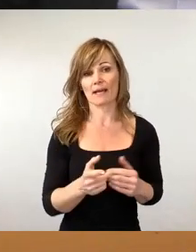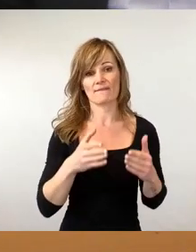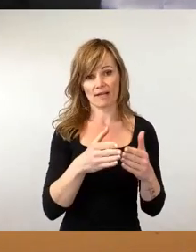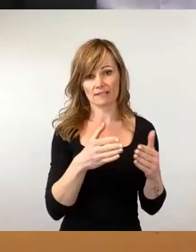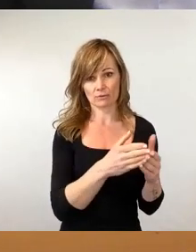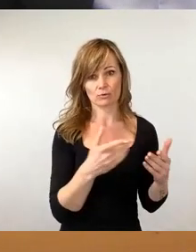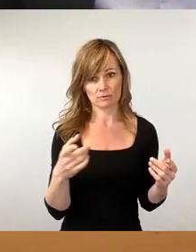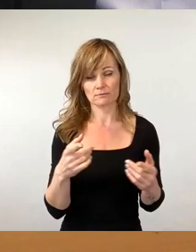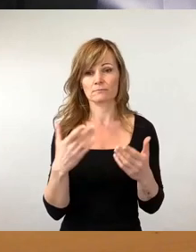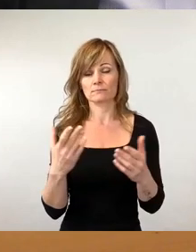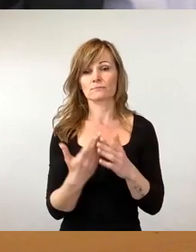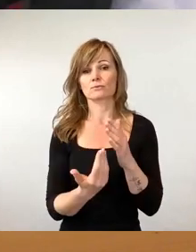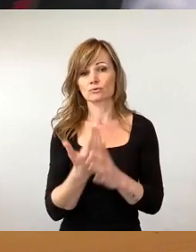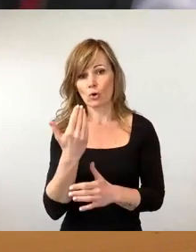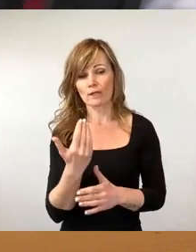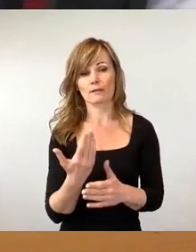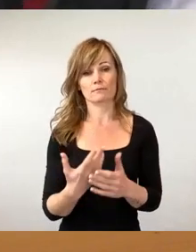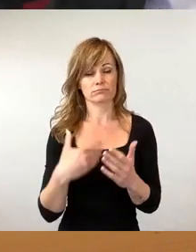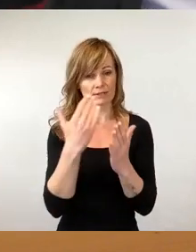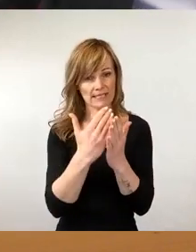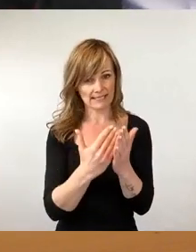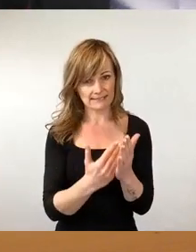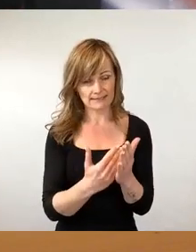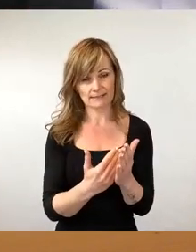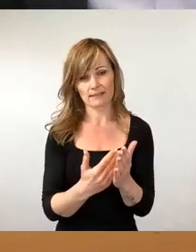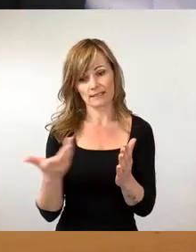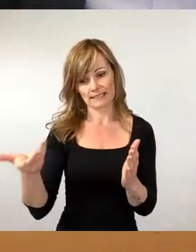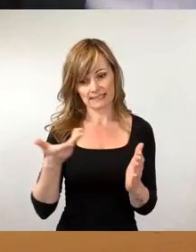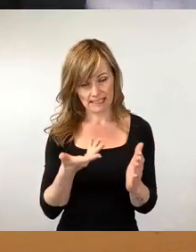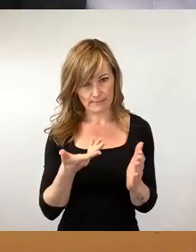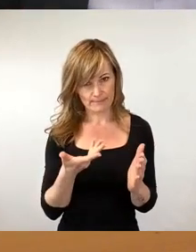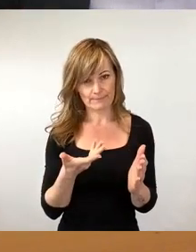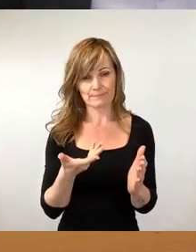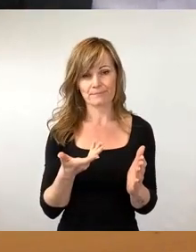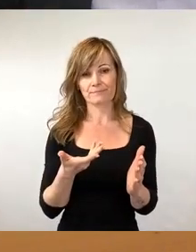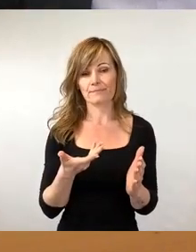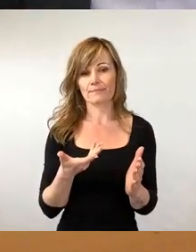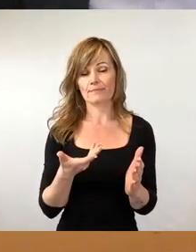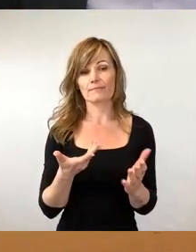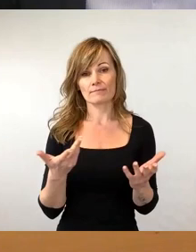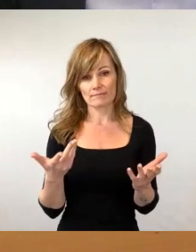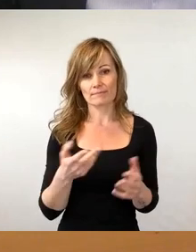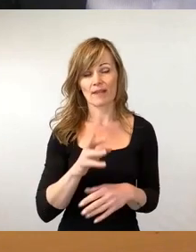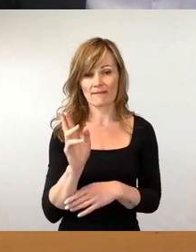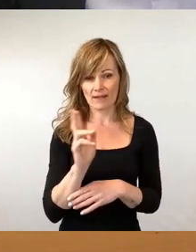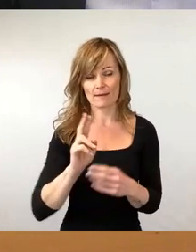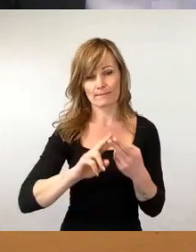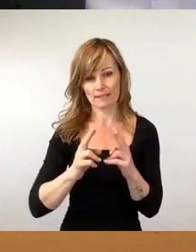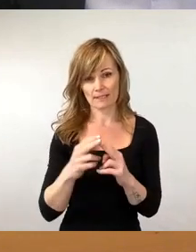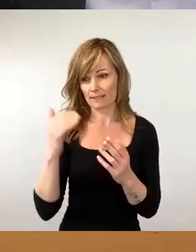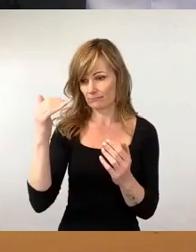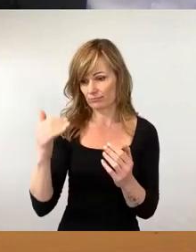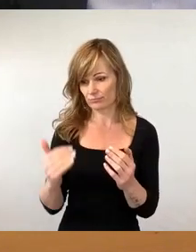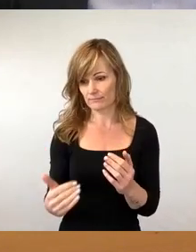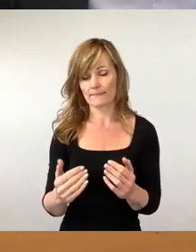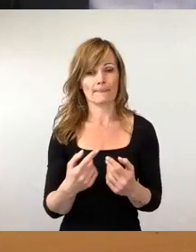neue Liste mir vorlegen von benannten Mitgliedern, denn ansonsten könnten ab Montag